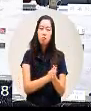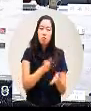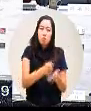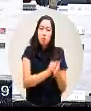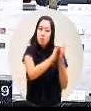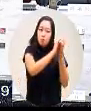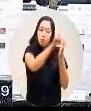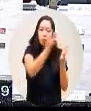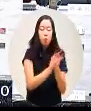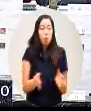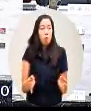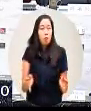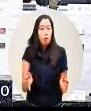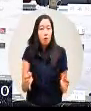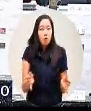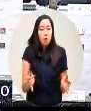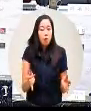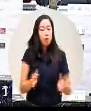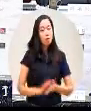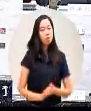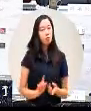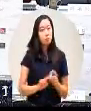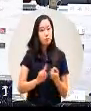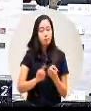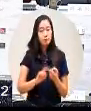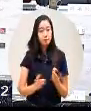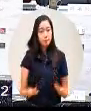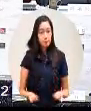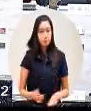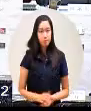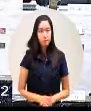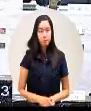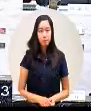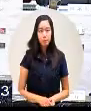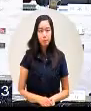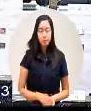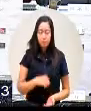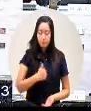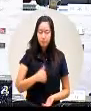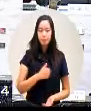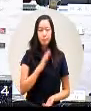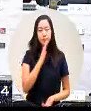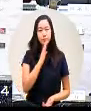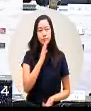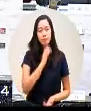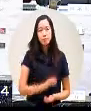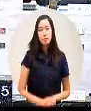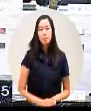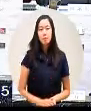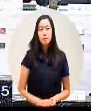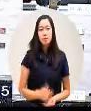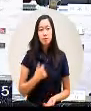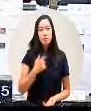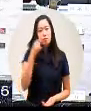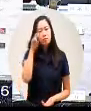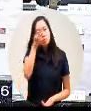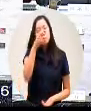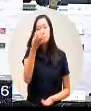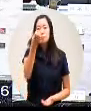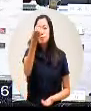好个，说先说先说对，啊有影啦，啊我嘛唔捌看讲有